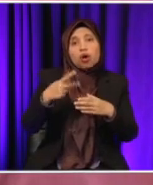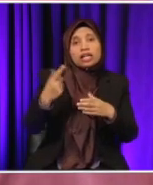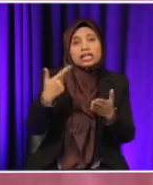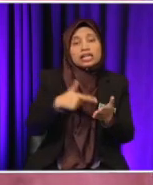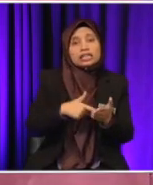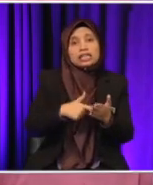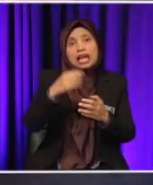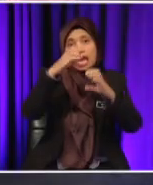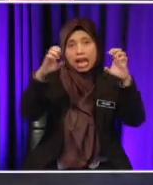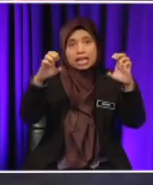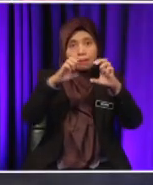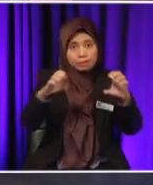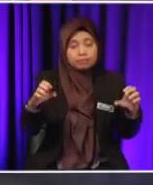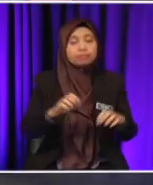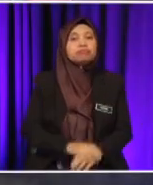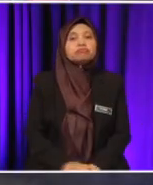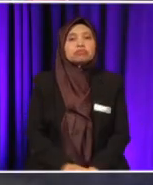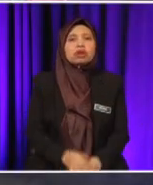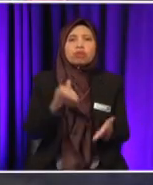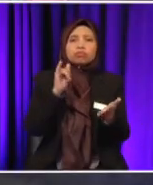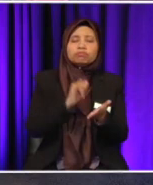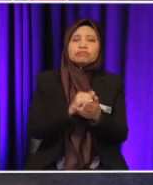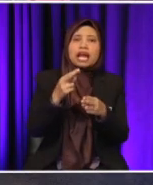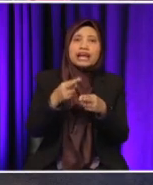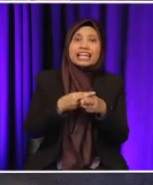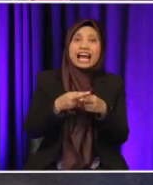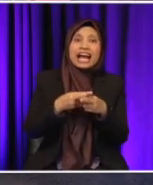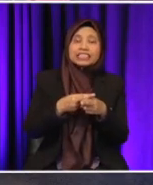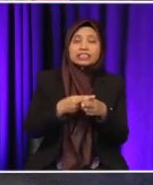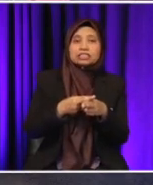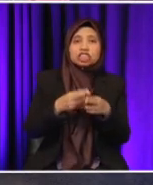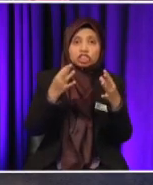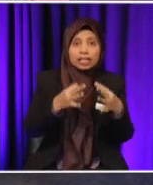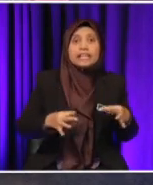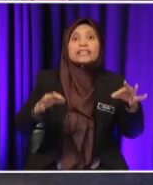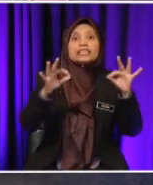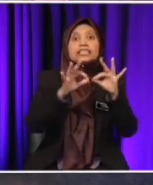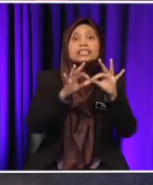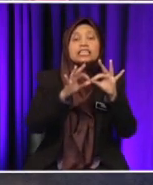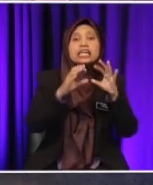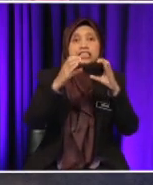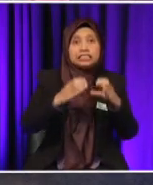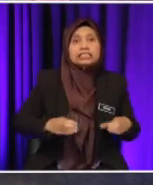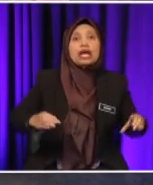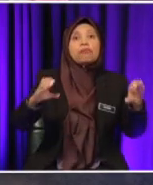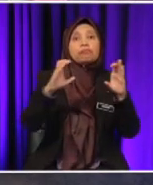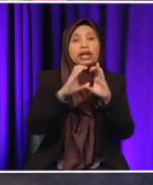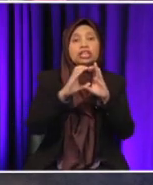ini secara ringkas sinopsis berkenaan dengan cerpen Race